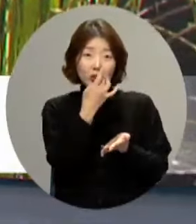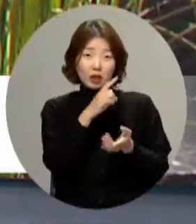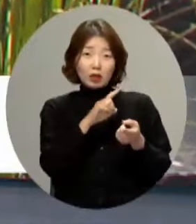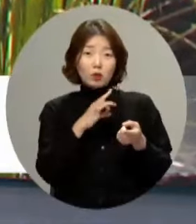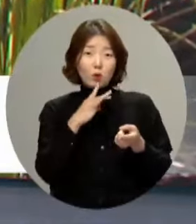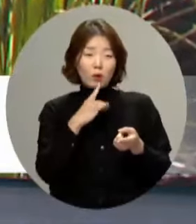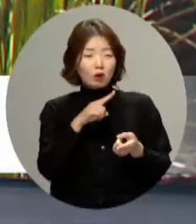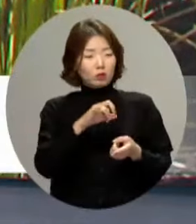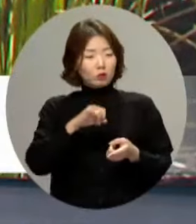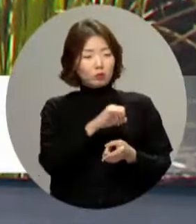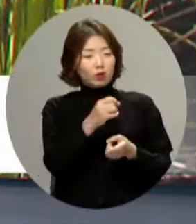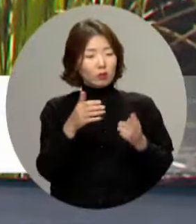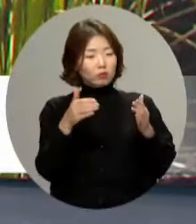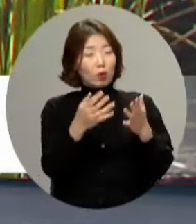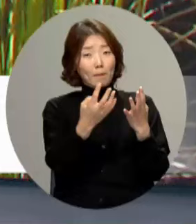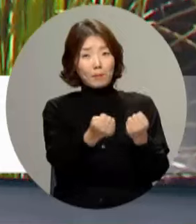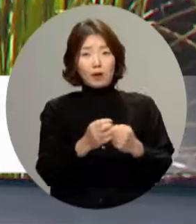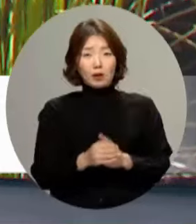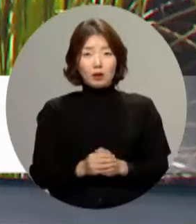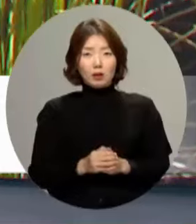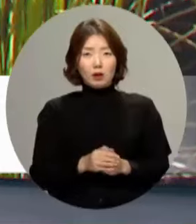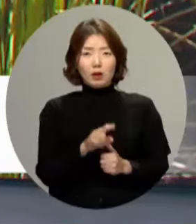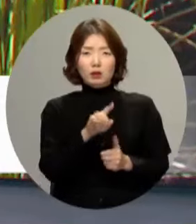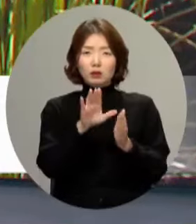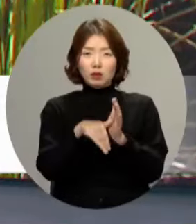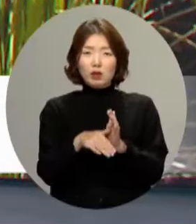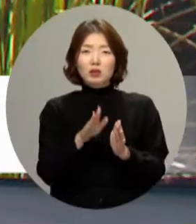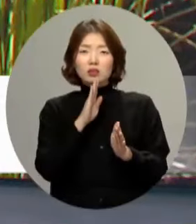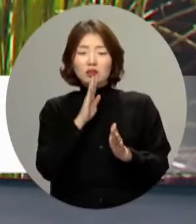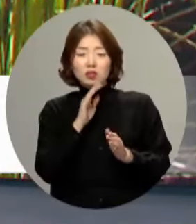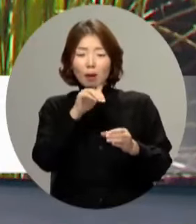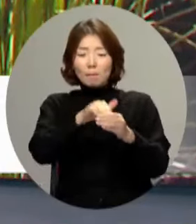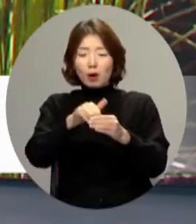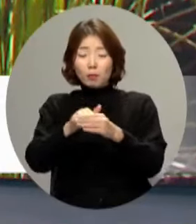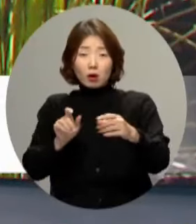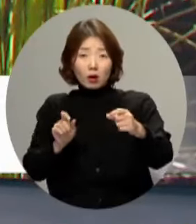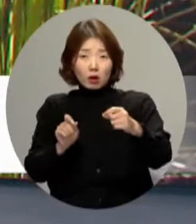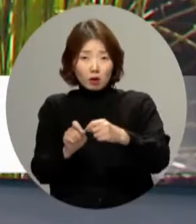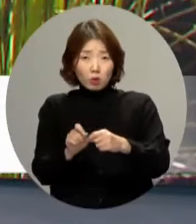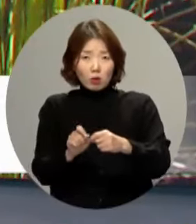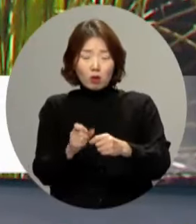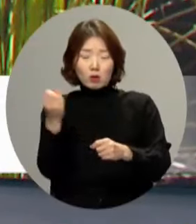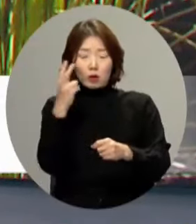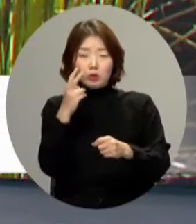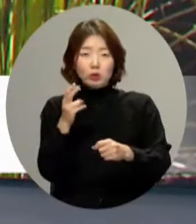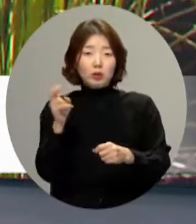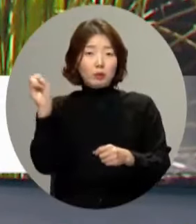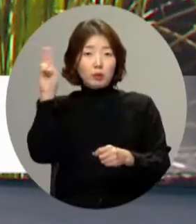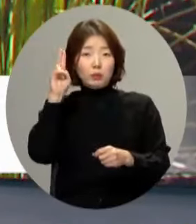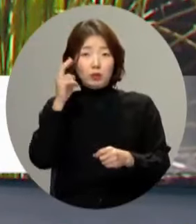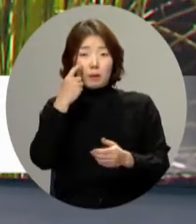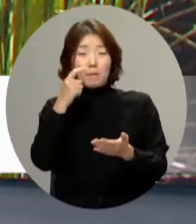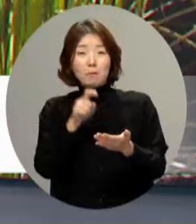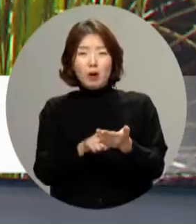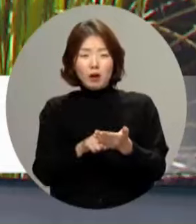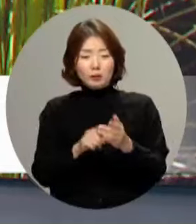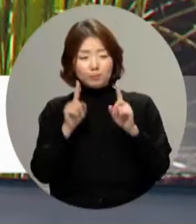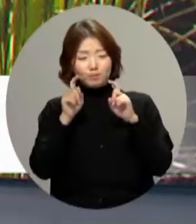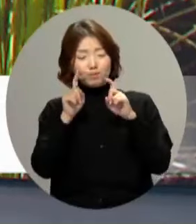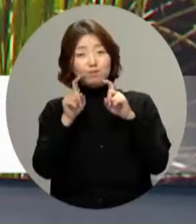벽시에만 유독 피해가 집중된 데다 시점 역시 본격적인 영농철을 앞두고 뒤늦게 피해 사실이 드러나면서